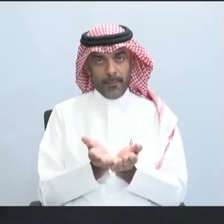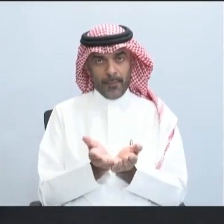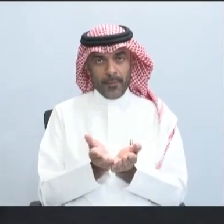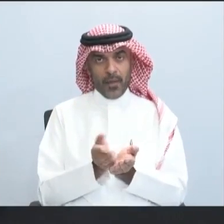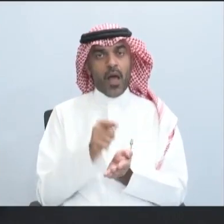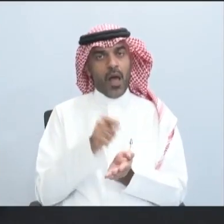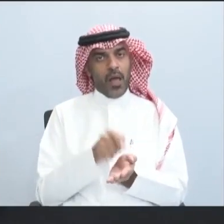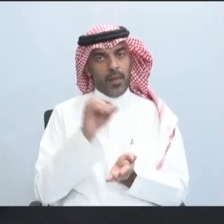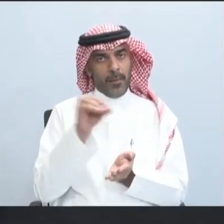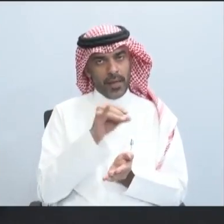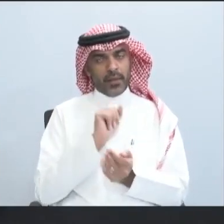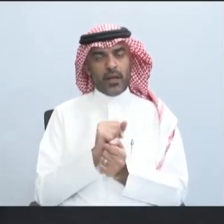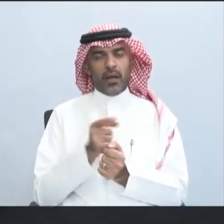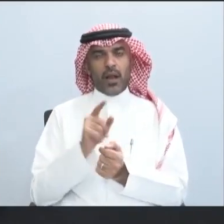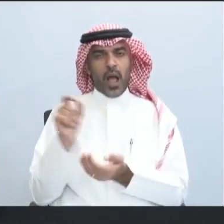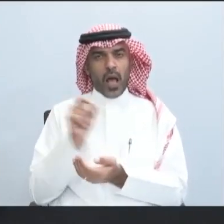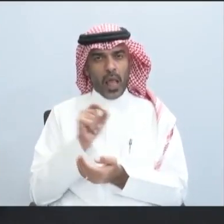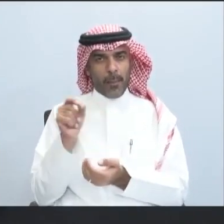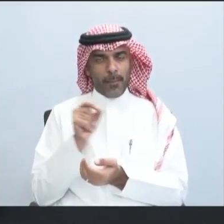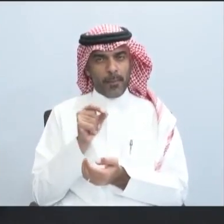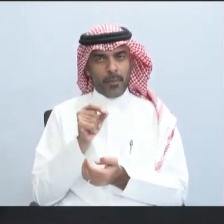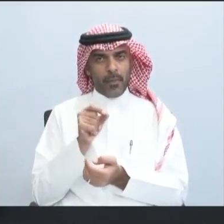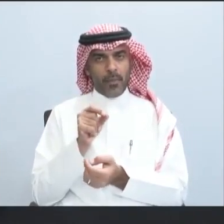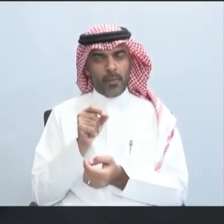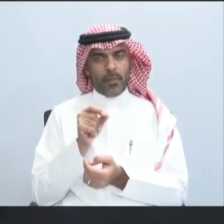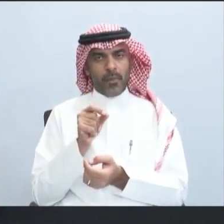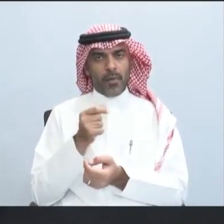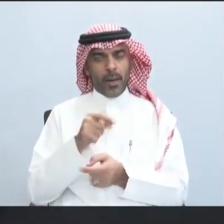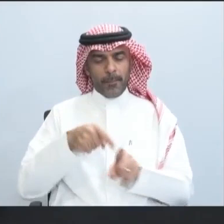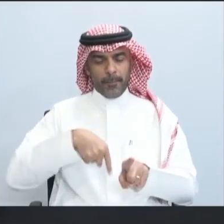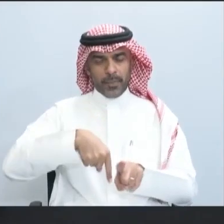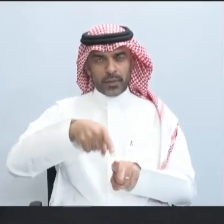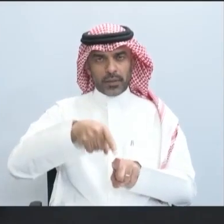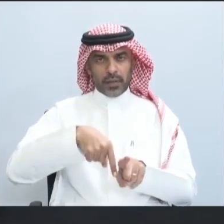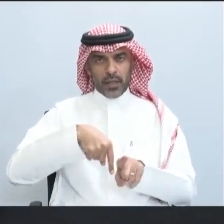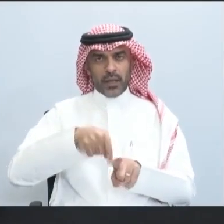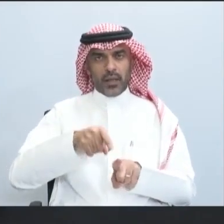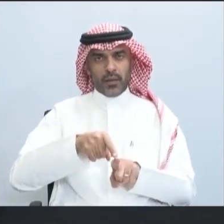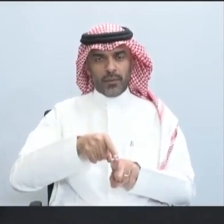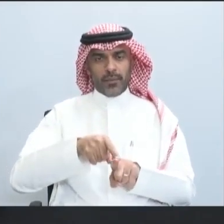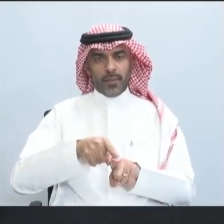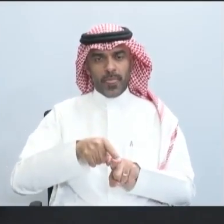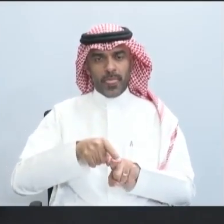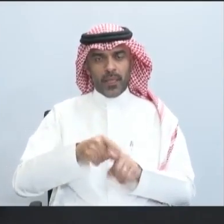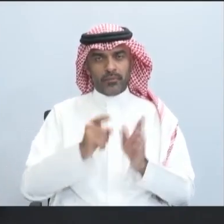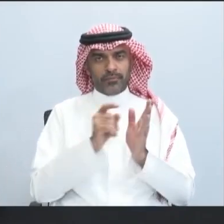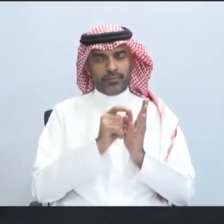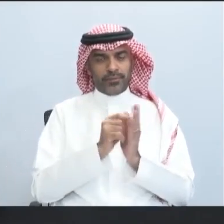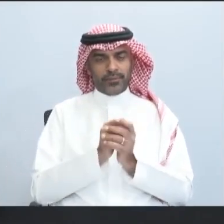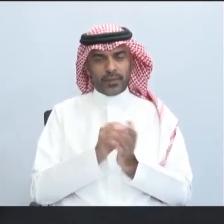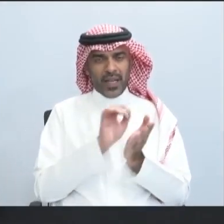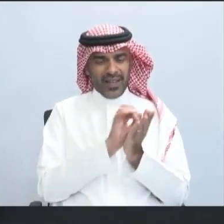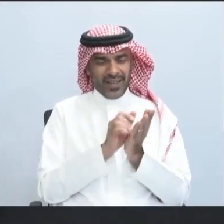تعتبر ماده الاقلام المسطره الاء الاله